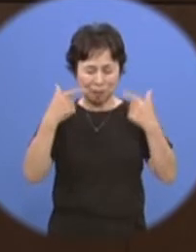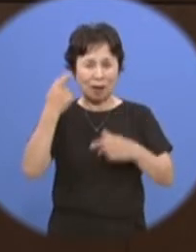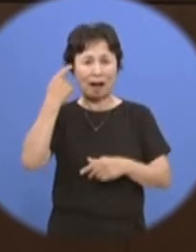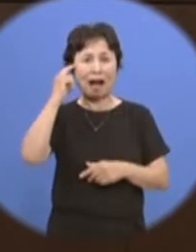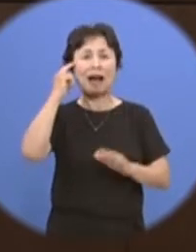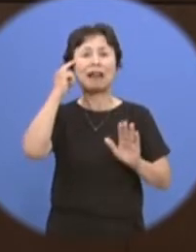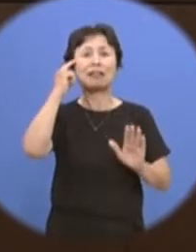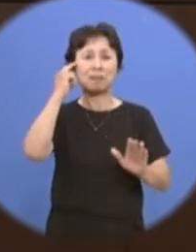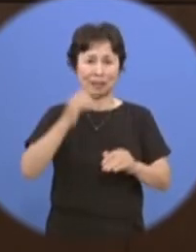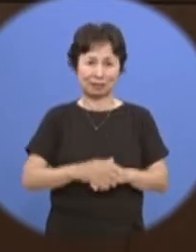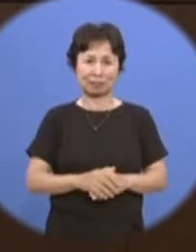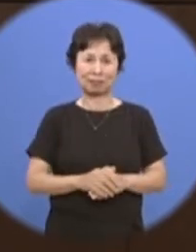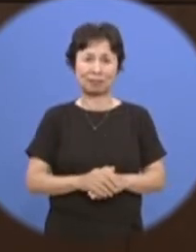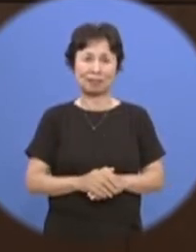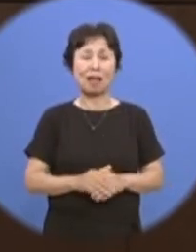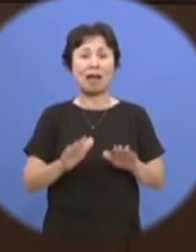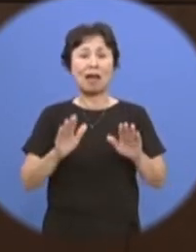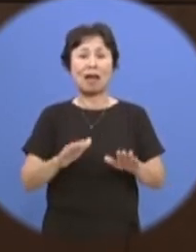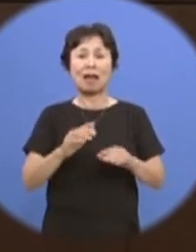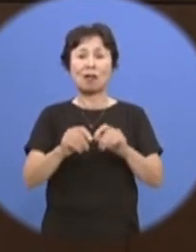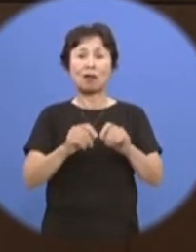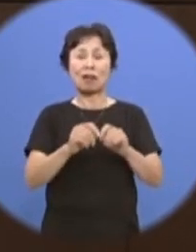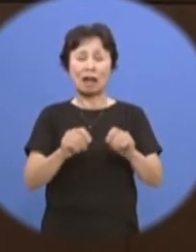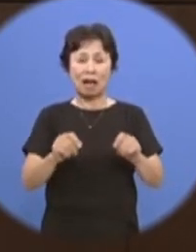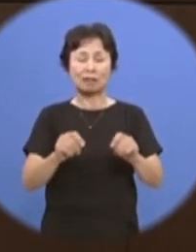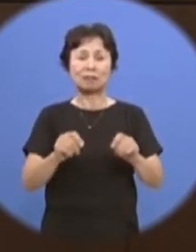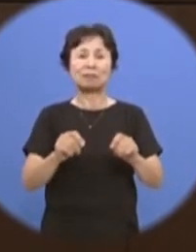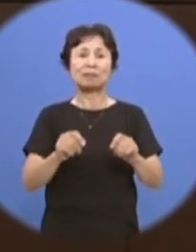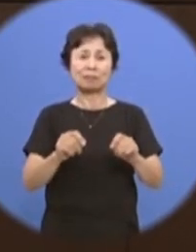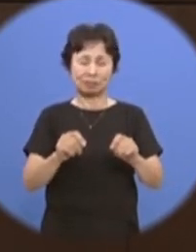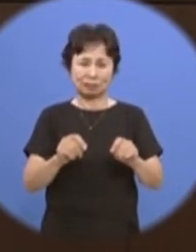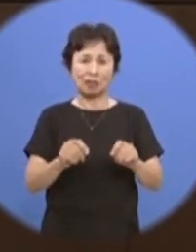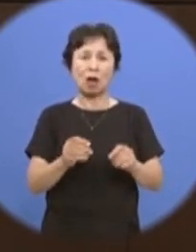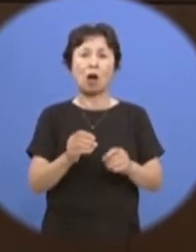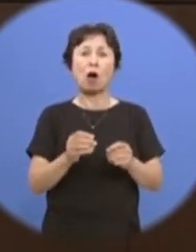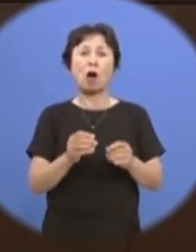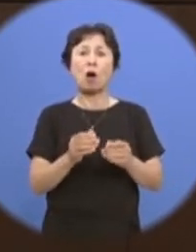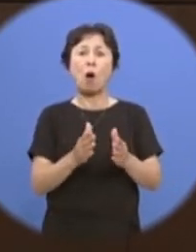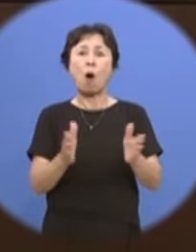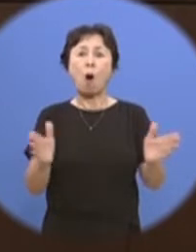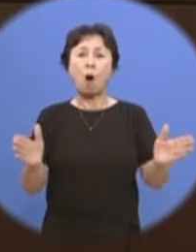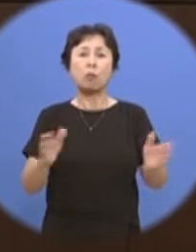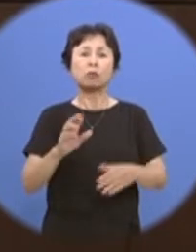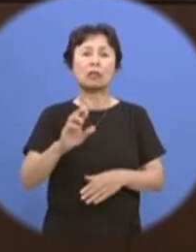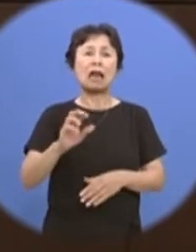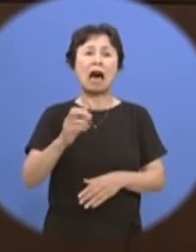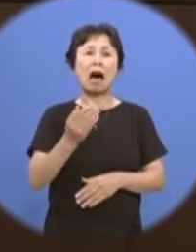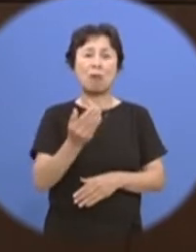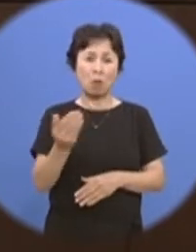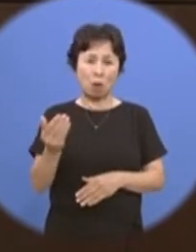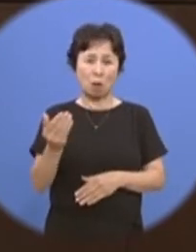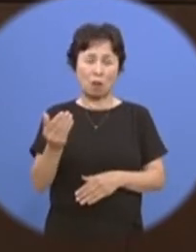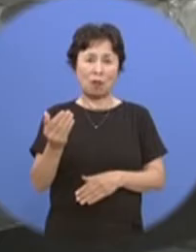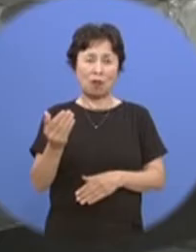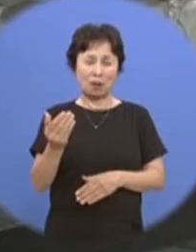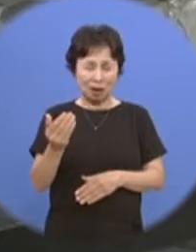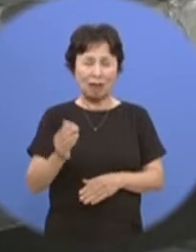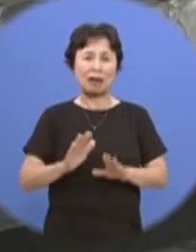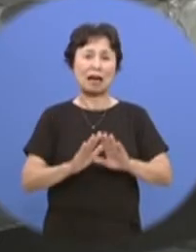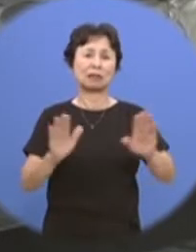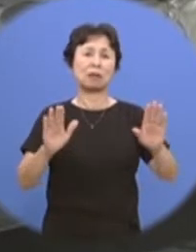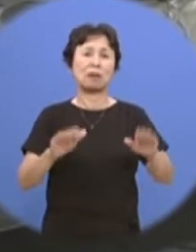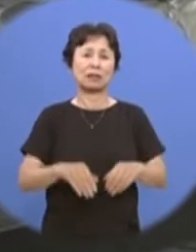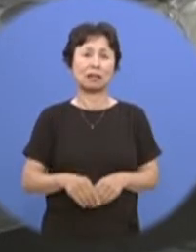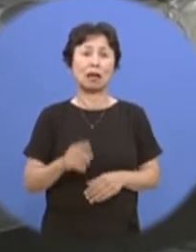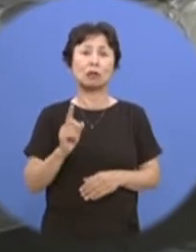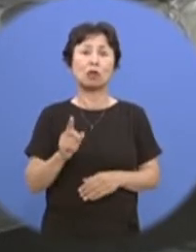その結果今回のそのメインのテーマであるオープンラボというものが出来上がってきたということでございます。オ